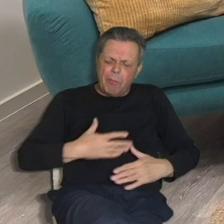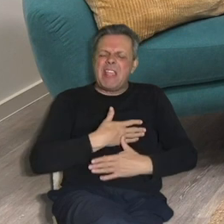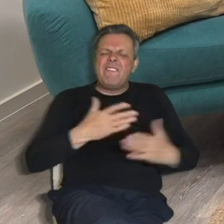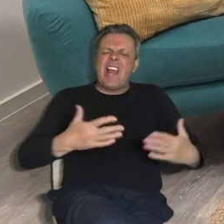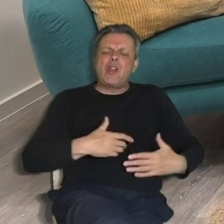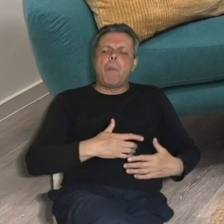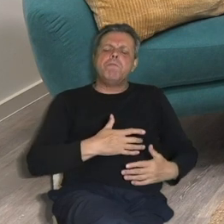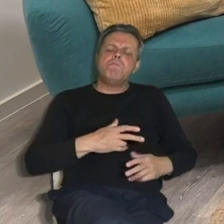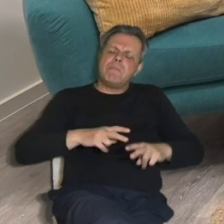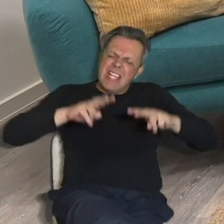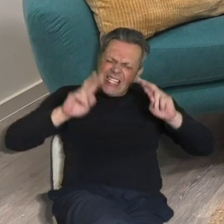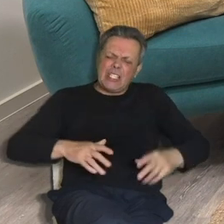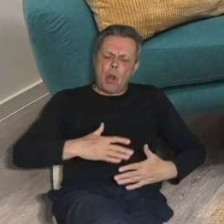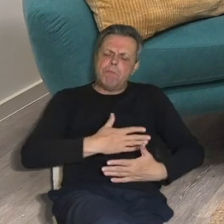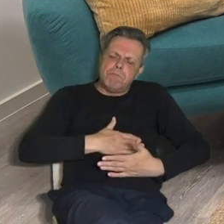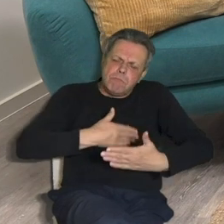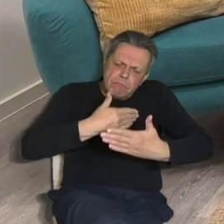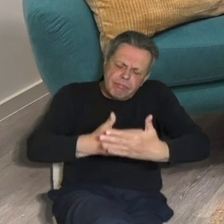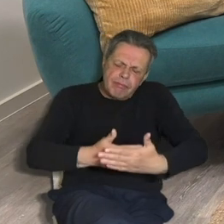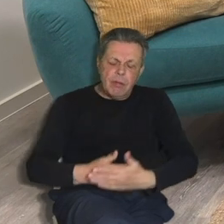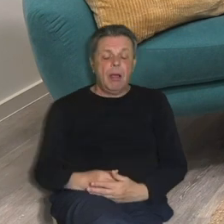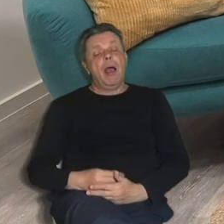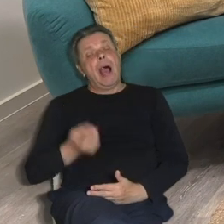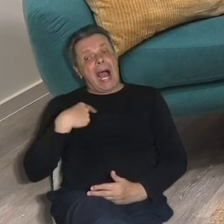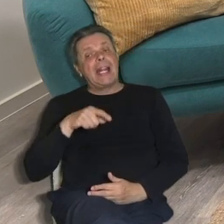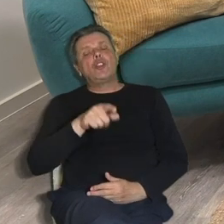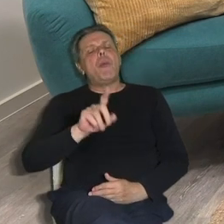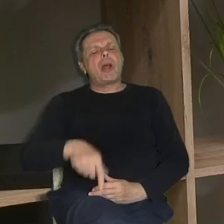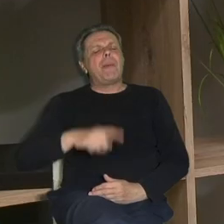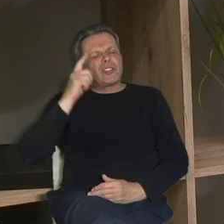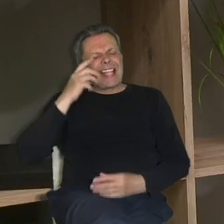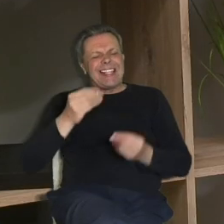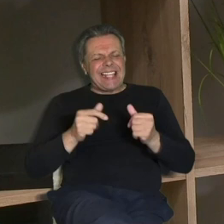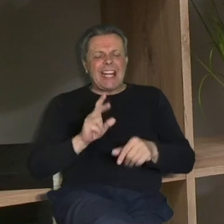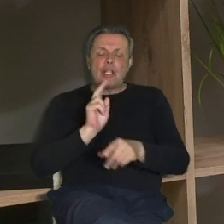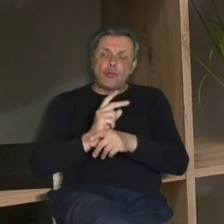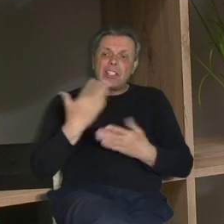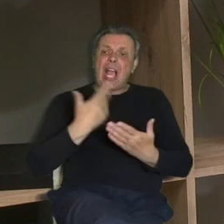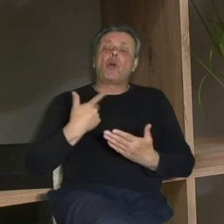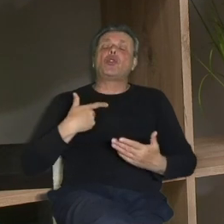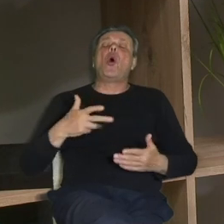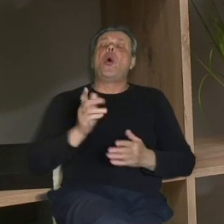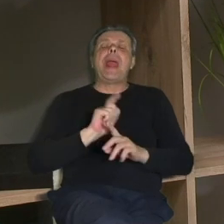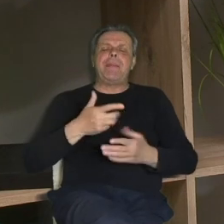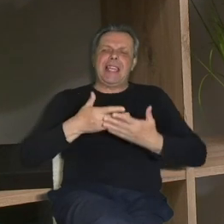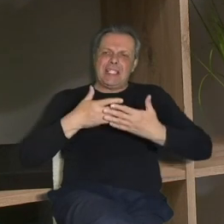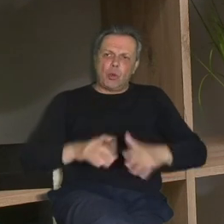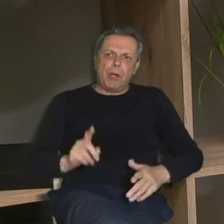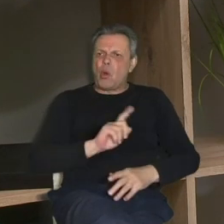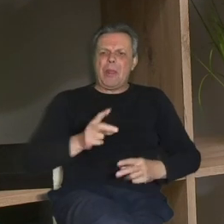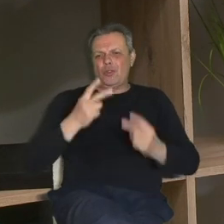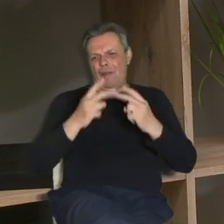istinoljubivosti i poučljivosti ćeš taj mir primiti. A onda ga moraš znati cijeniti i čuvati da ga ne bi olako izgubio zbog nekakvih stvari koje su nebitne u